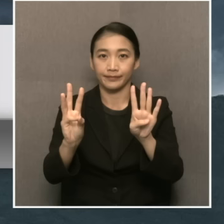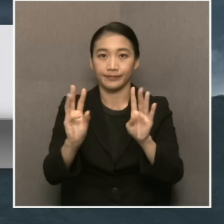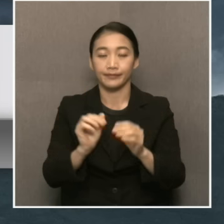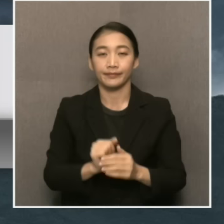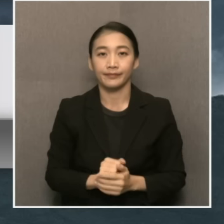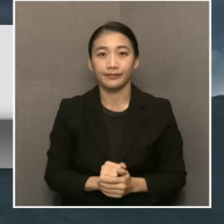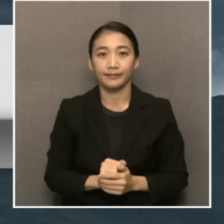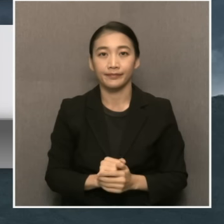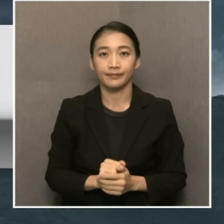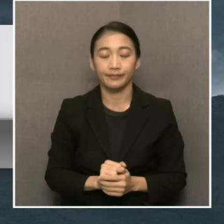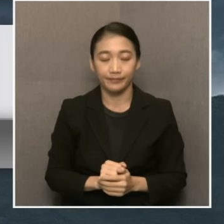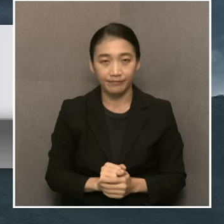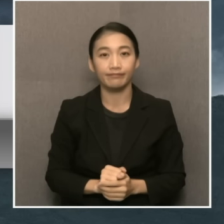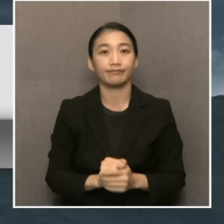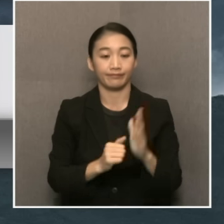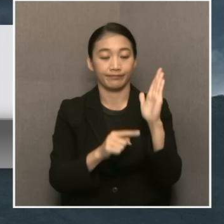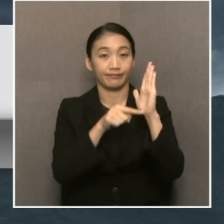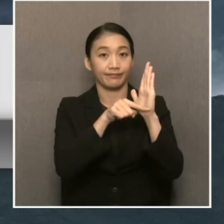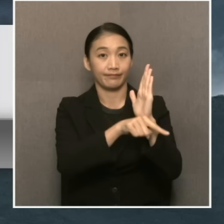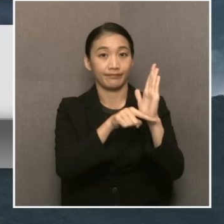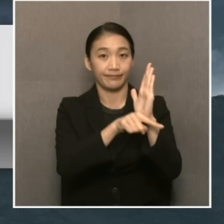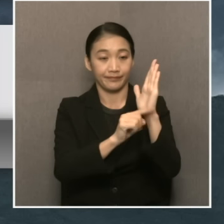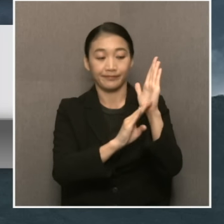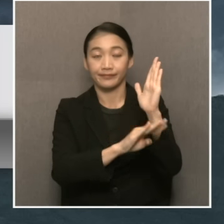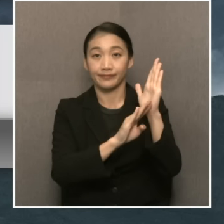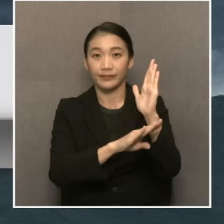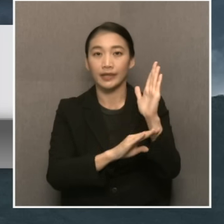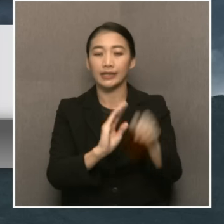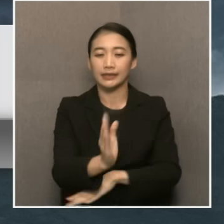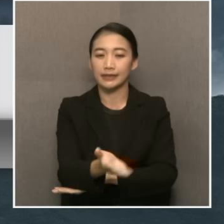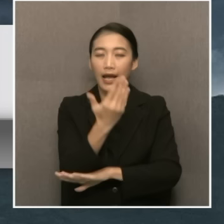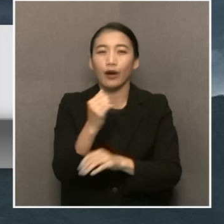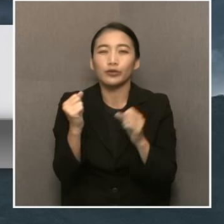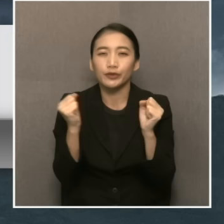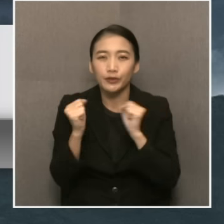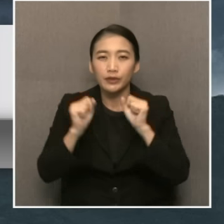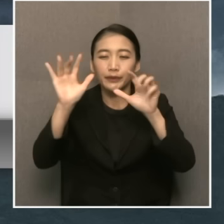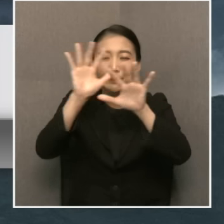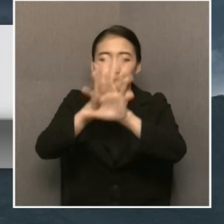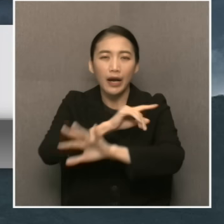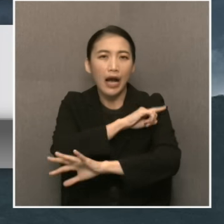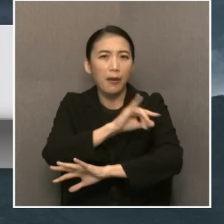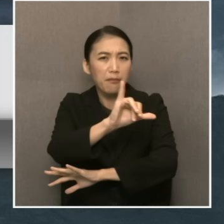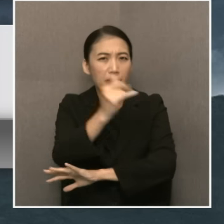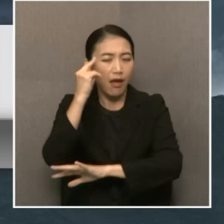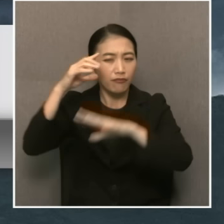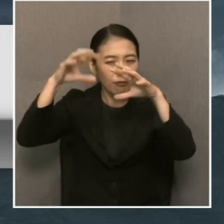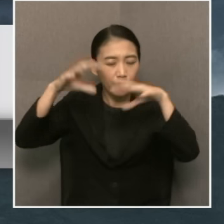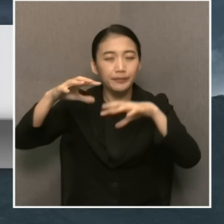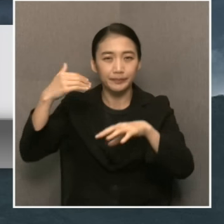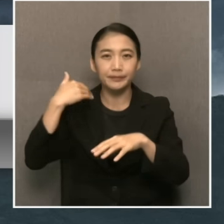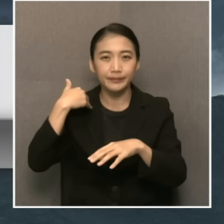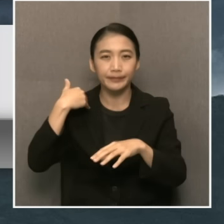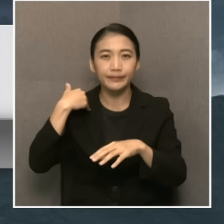สค่ะในส่วนของภาคตะวันออกค่ะมีอากาศเย็นมีหมอกในตอนเช้าเช่นเดียวกันและอาจจะมีฝนเล็กน้อยบางพื้นที่นะคะ